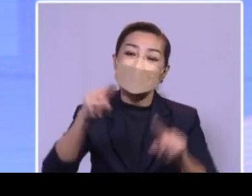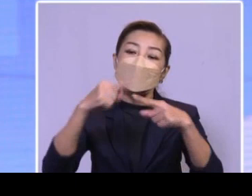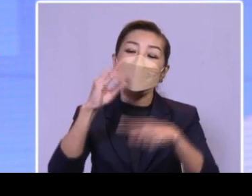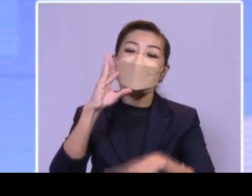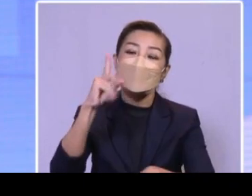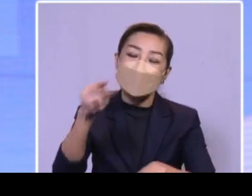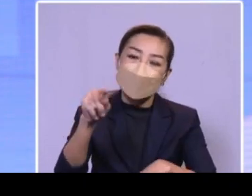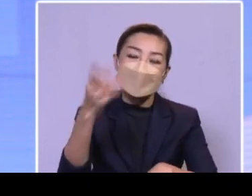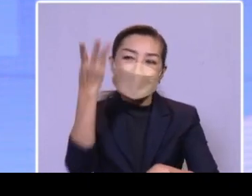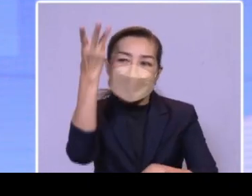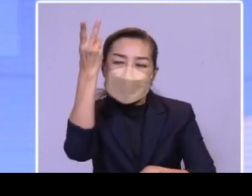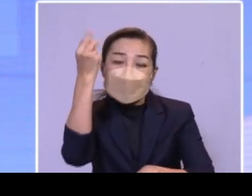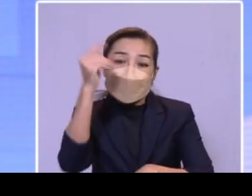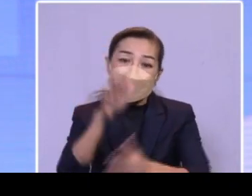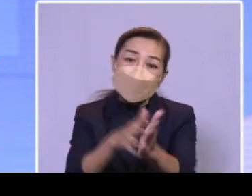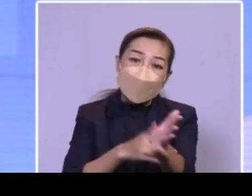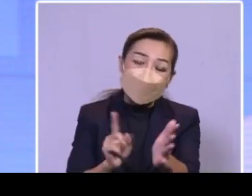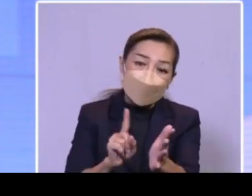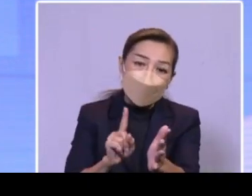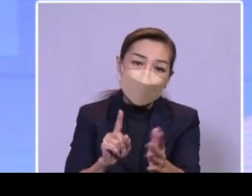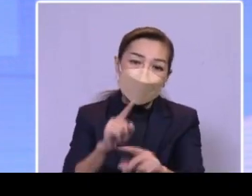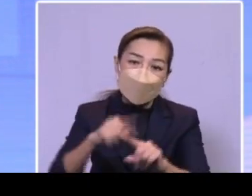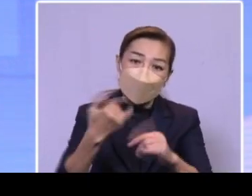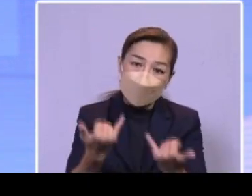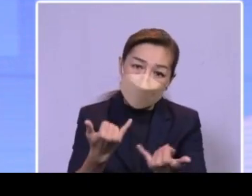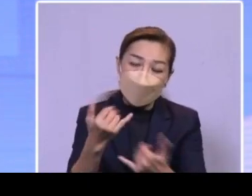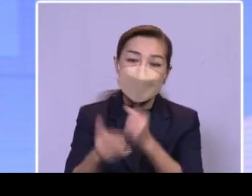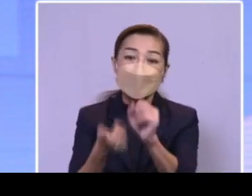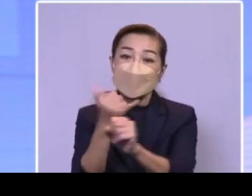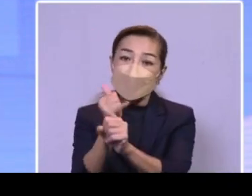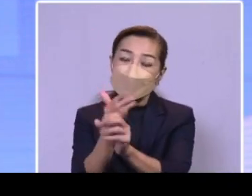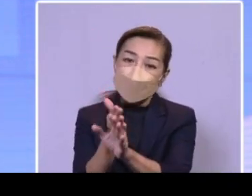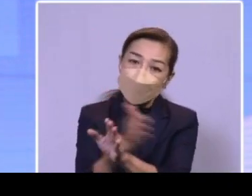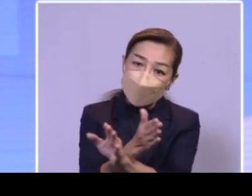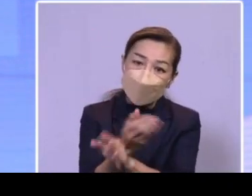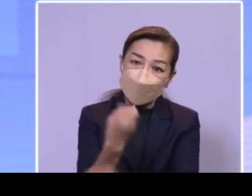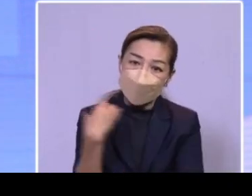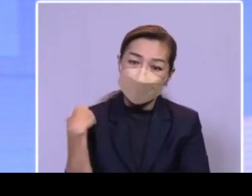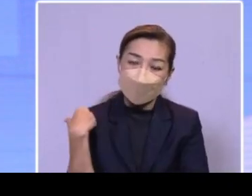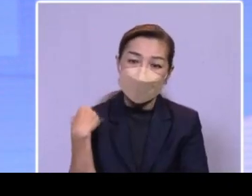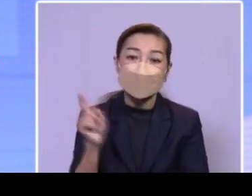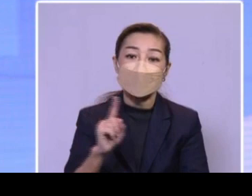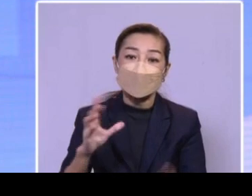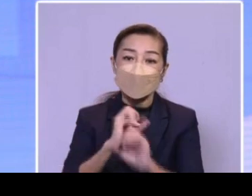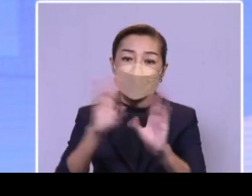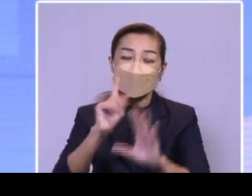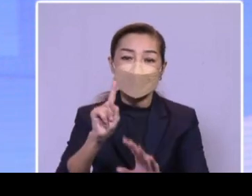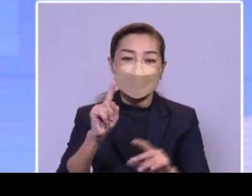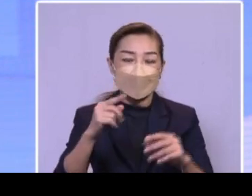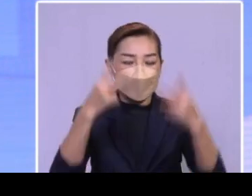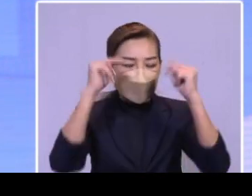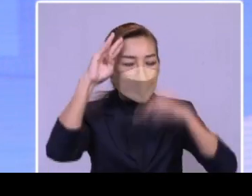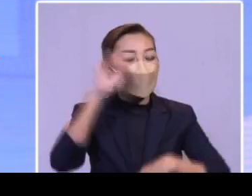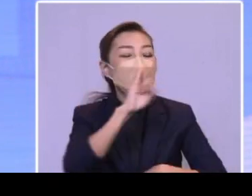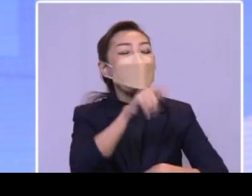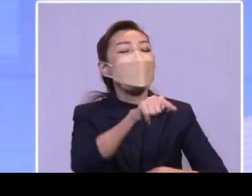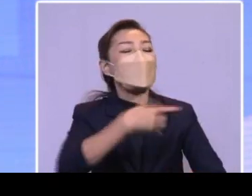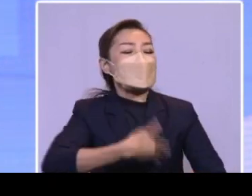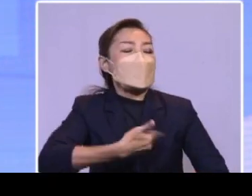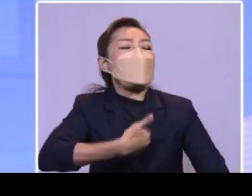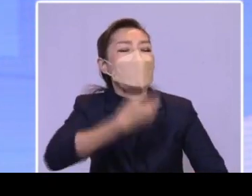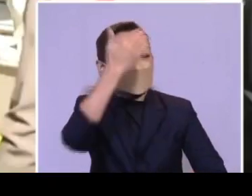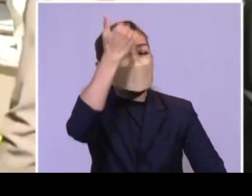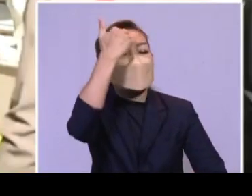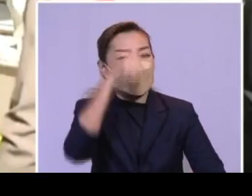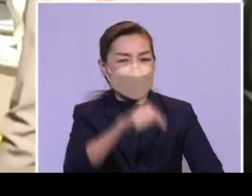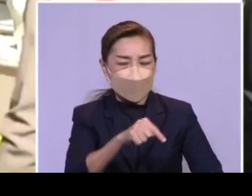ไม ่ นะฮะจะเดือนนี้หรือว่าจะก่อนปีใหม่หรือเปล่าจะชัดเจนไหมท่านนายกรัฐมนตรีตอบว่าจะรีบไปไหนนะฮะ